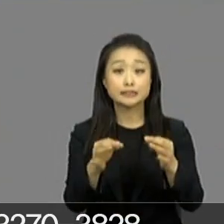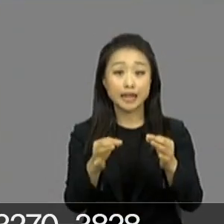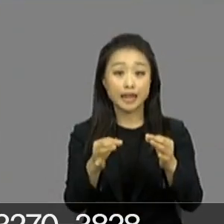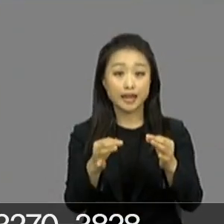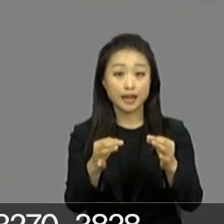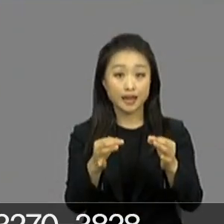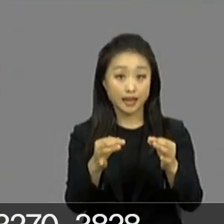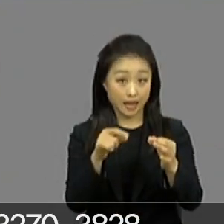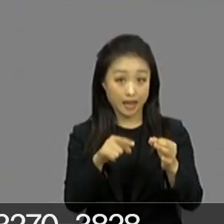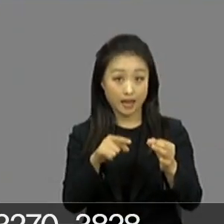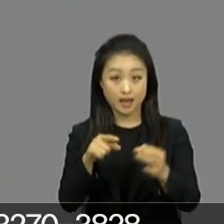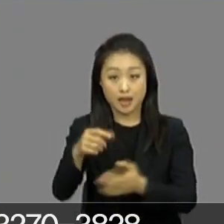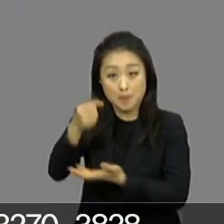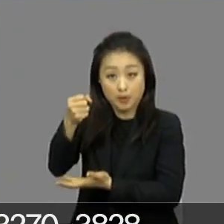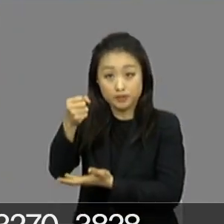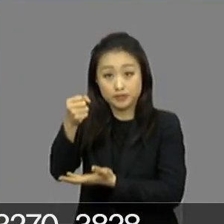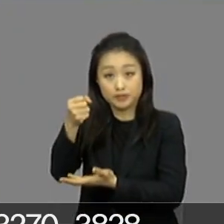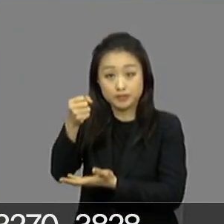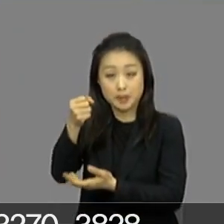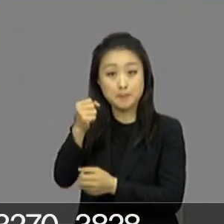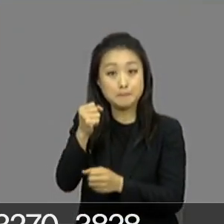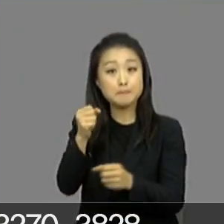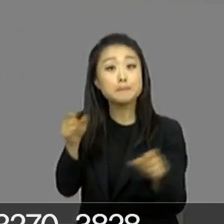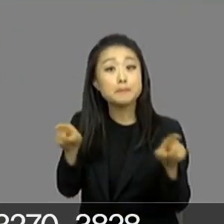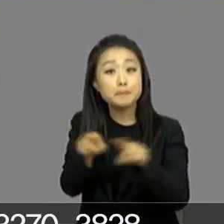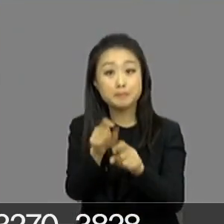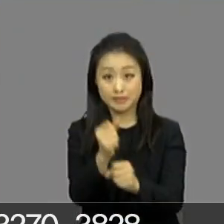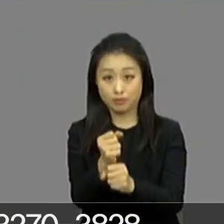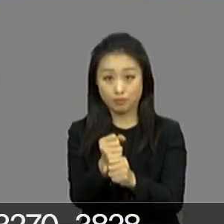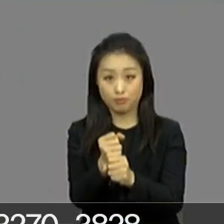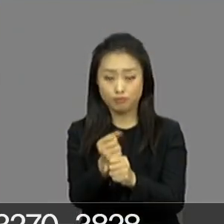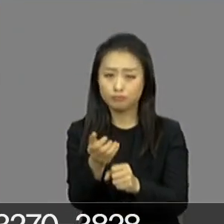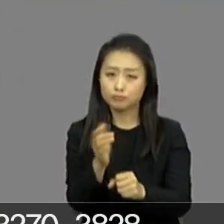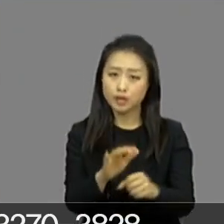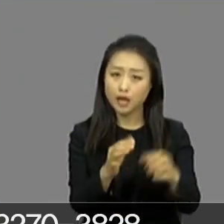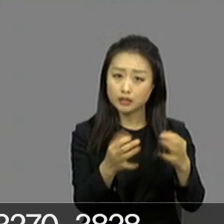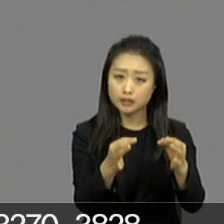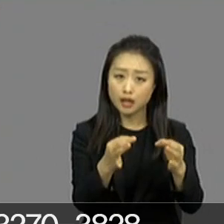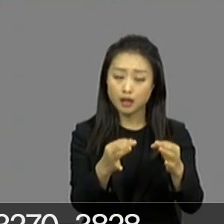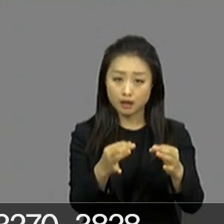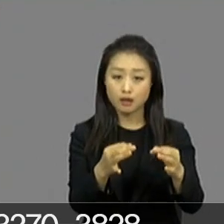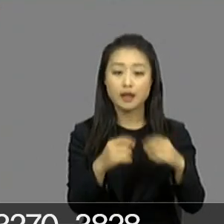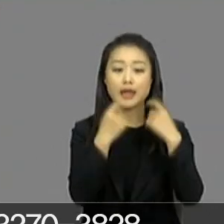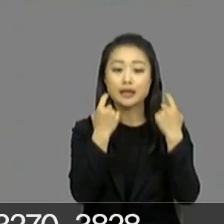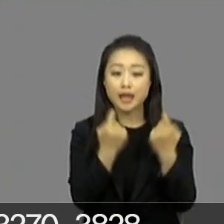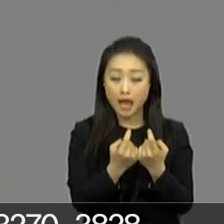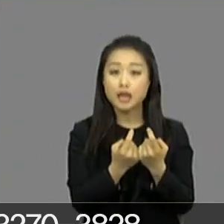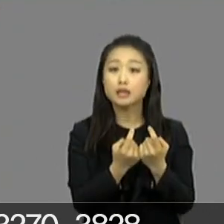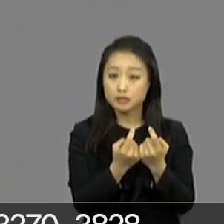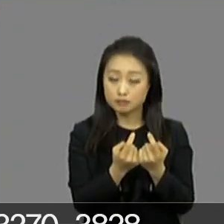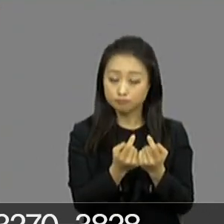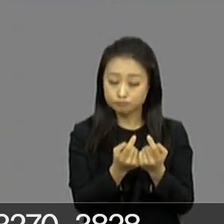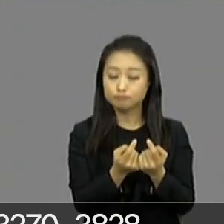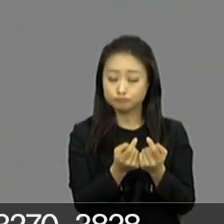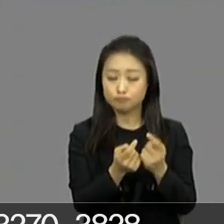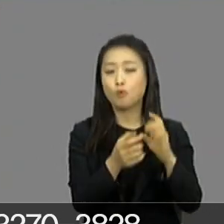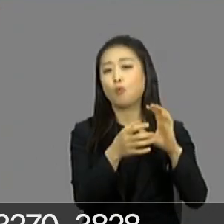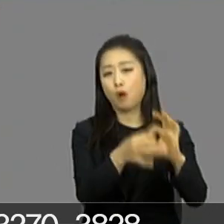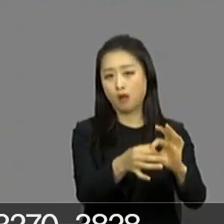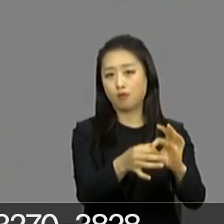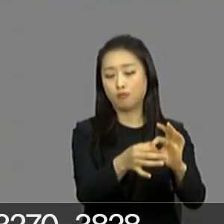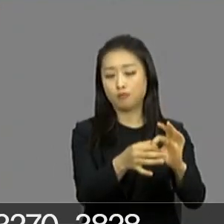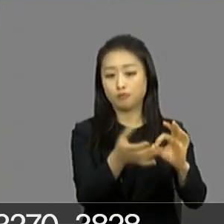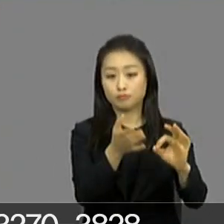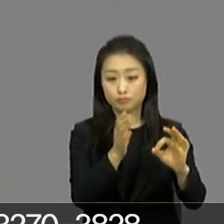펀드 를 만들게 떠난 냈어요 이 시중에는 민간 은행이 거든요 그렇습니다 근데 그 민간 은행들이 동의를 해주지 않으면